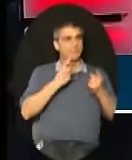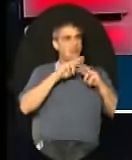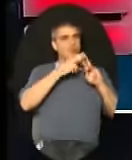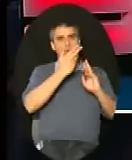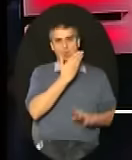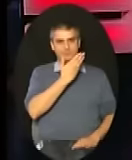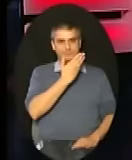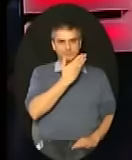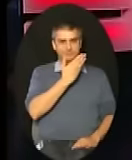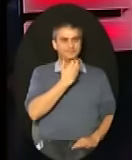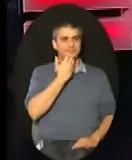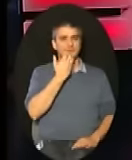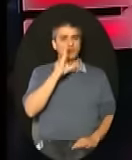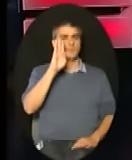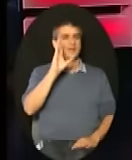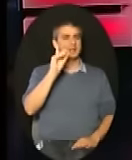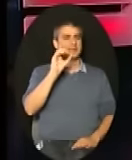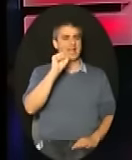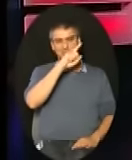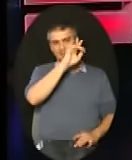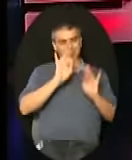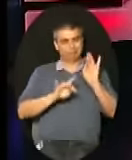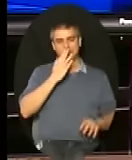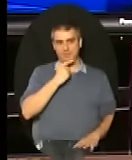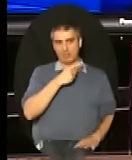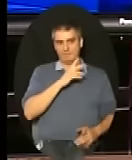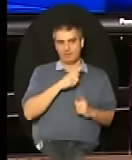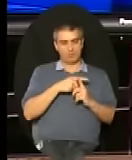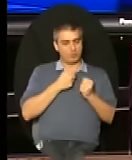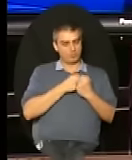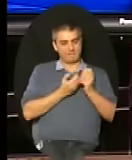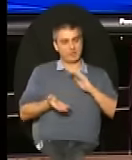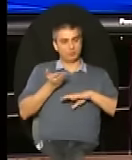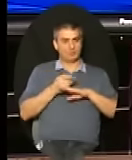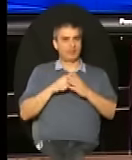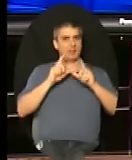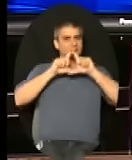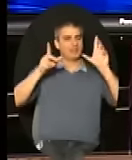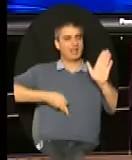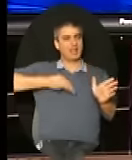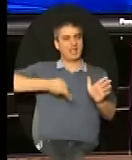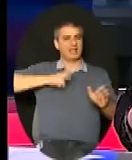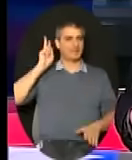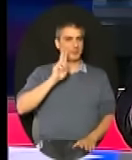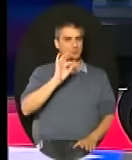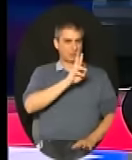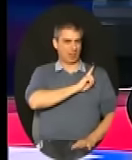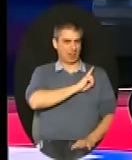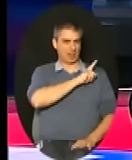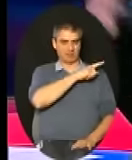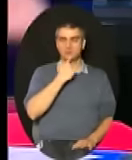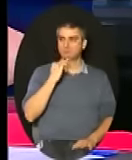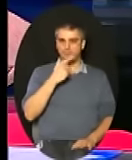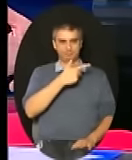וזה סיפור ה-BDS והמאבק שככה הוצף אתמול בגלל אותן כרזות שהיו ברכבת התחתית של לונדון,